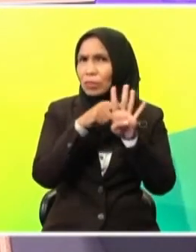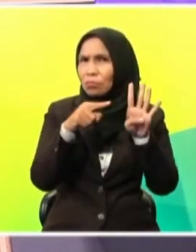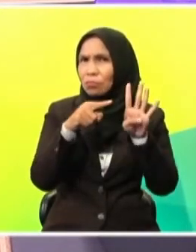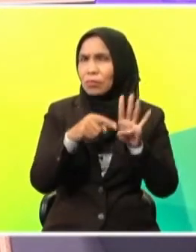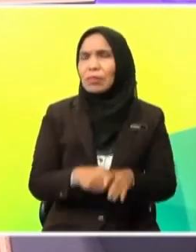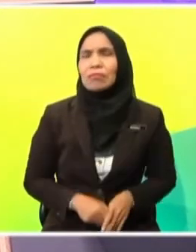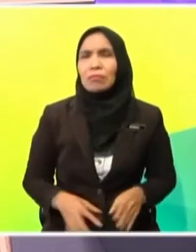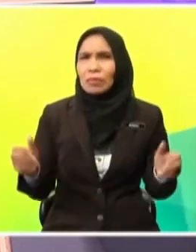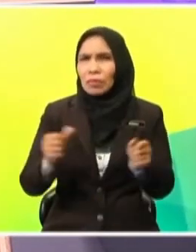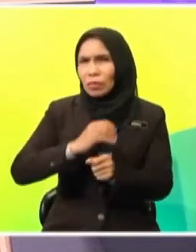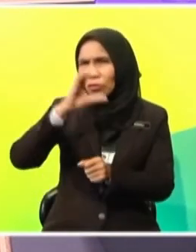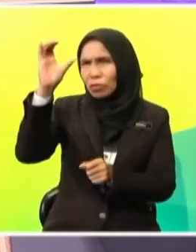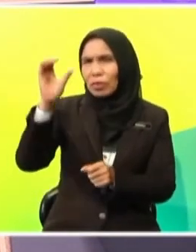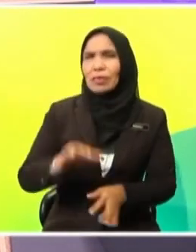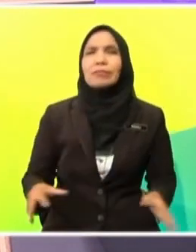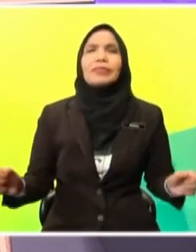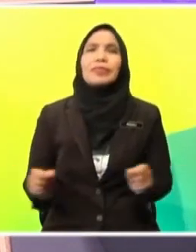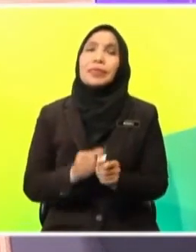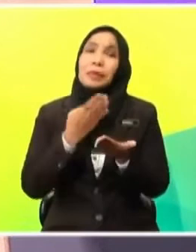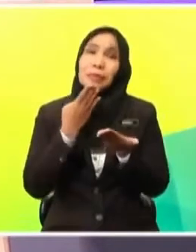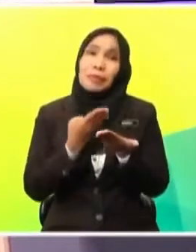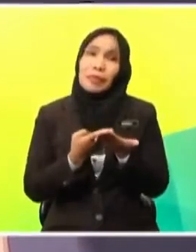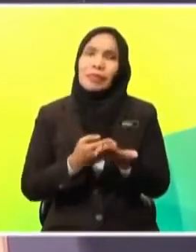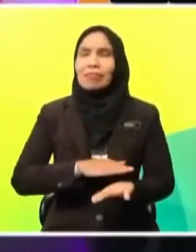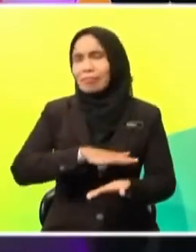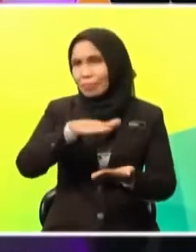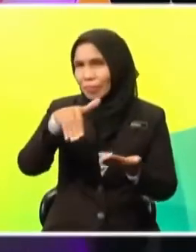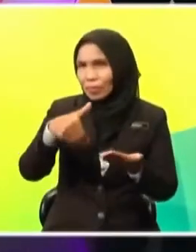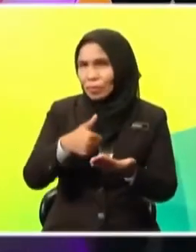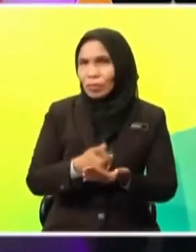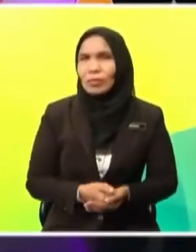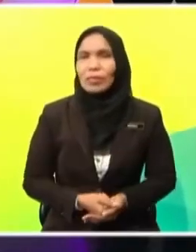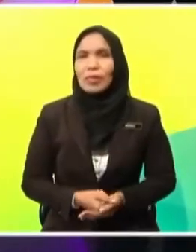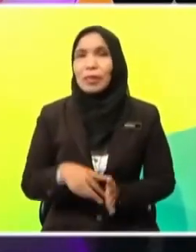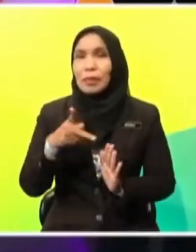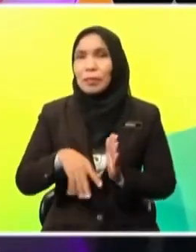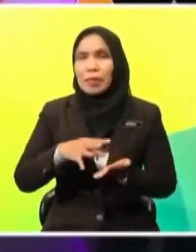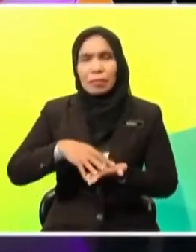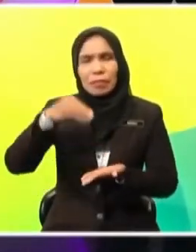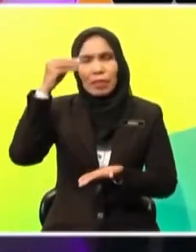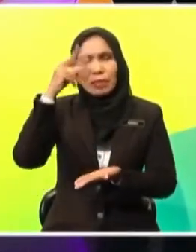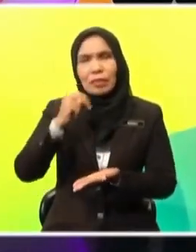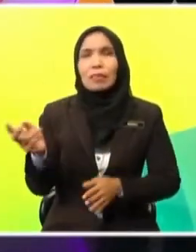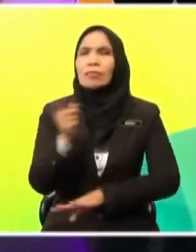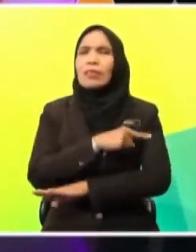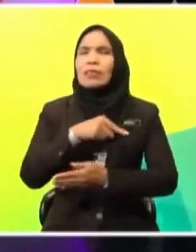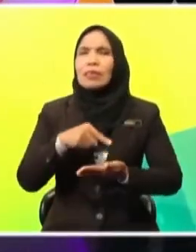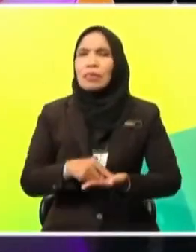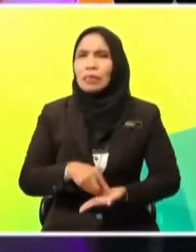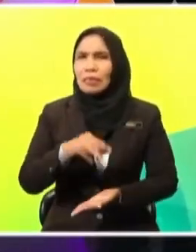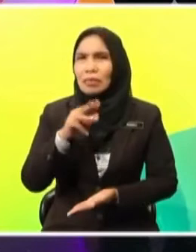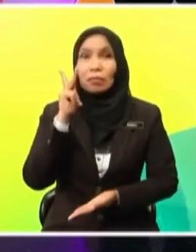dengan baik dan keseluruhan pembelajaran pada hari ini kayu dan anak murah dapat menguasai dengan